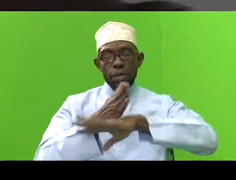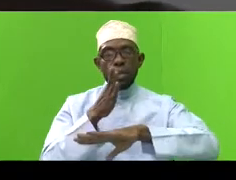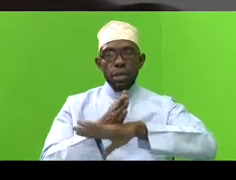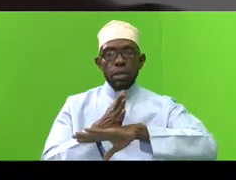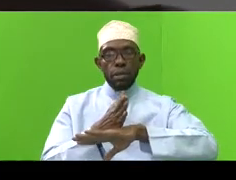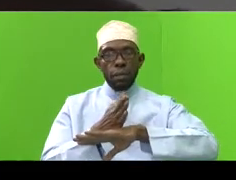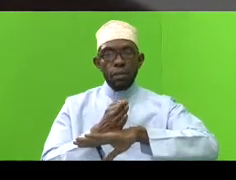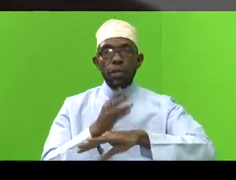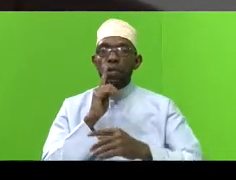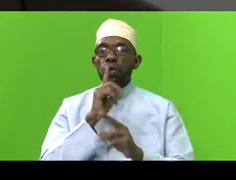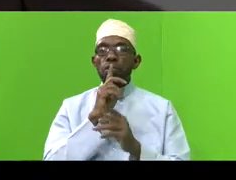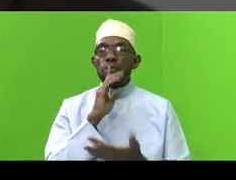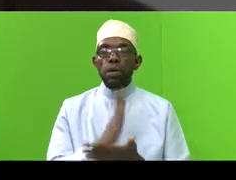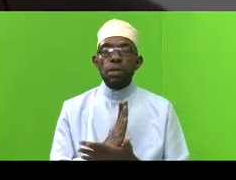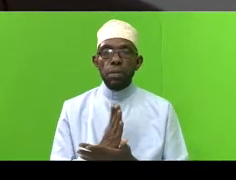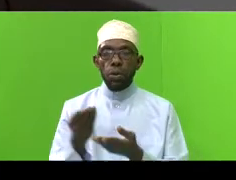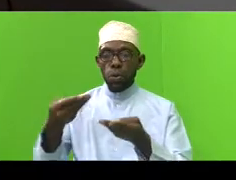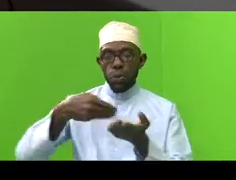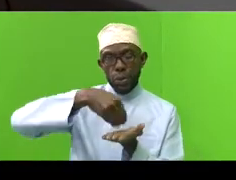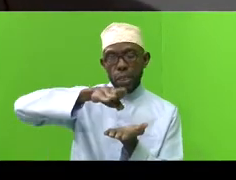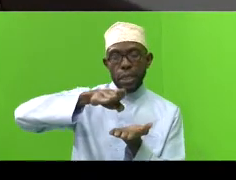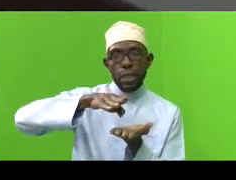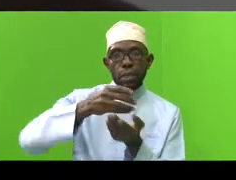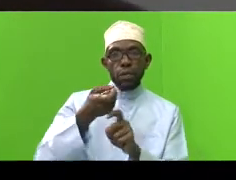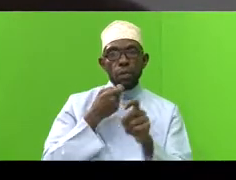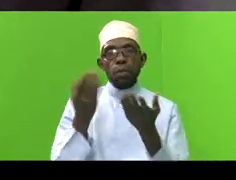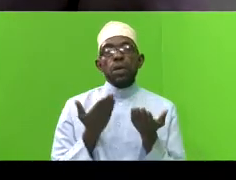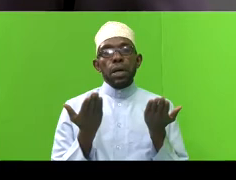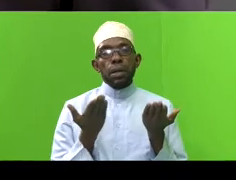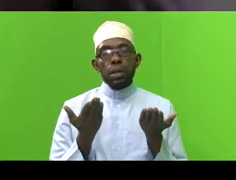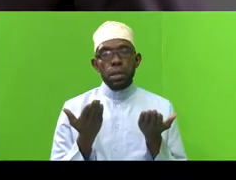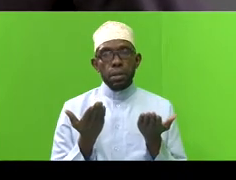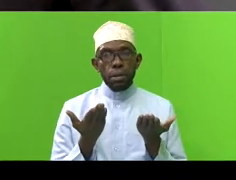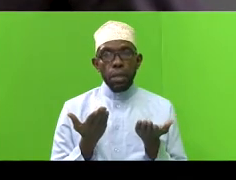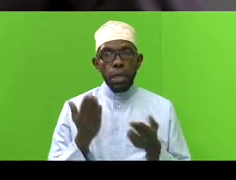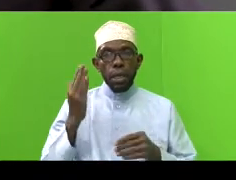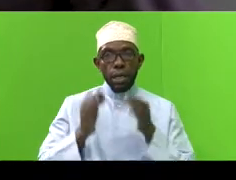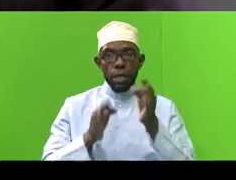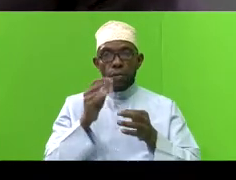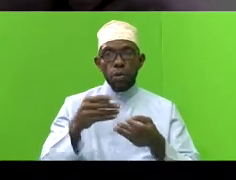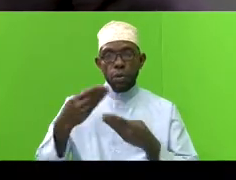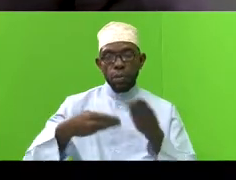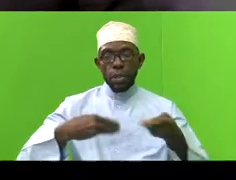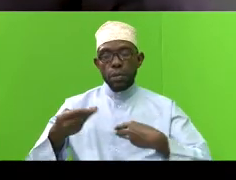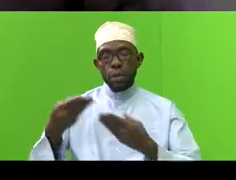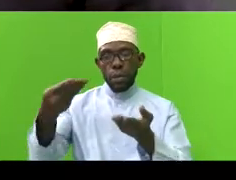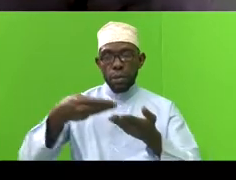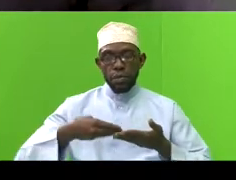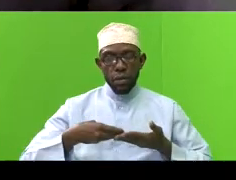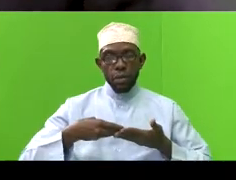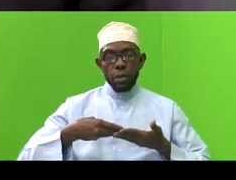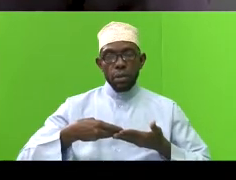kupitia kuzithibitisha kutoka kwa yule ambaye amezituma ama kule ambako zimetoka. Ukiwa kwenye biashara ya kupokea